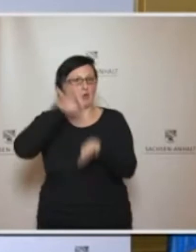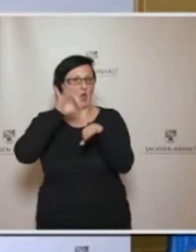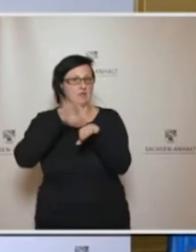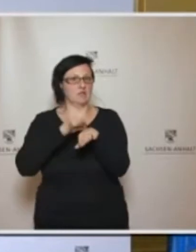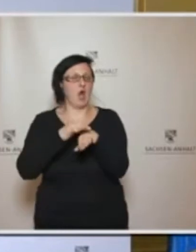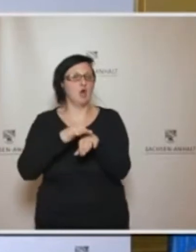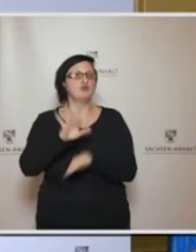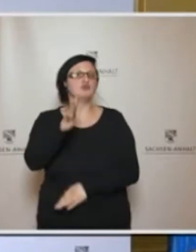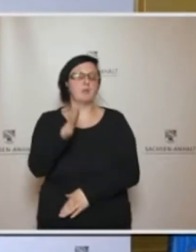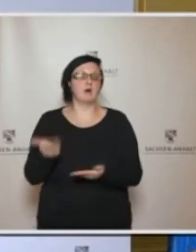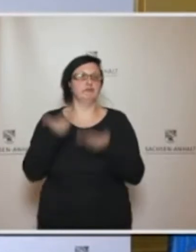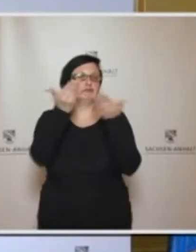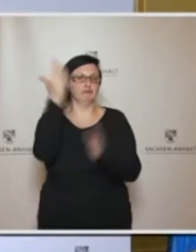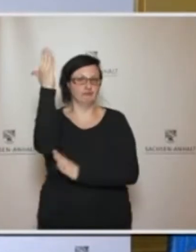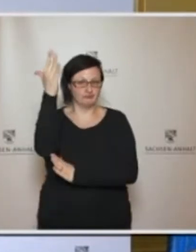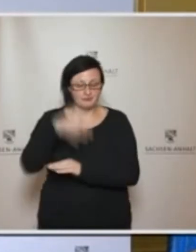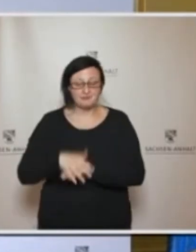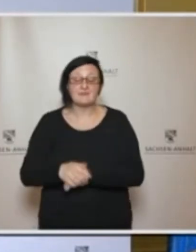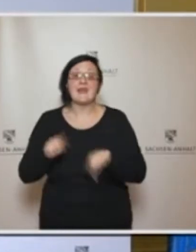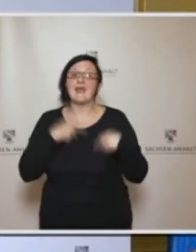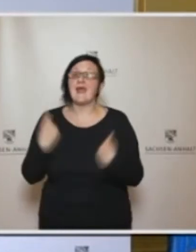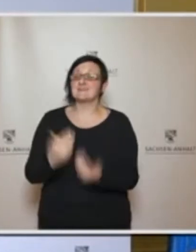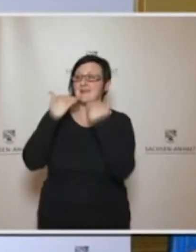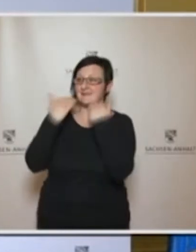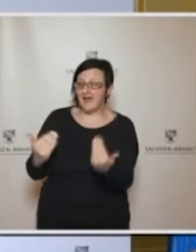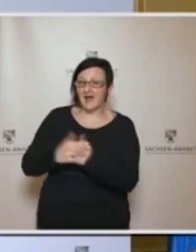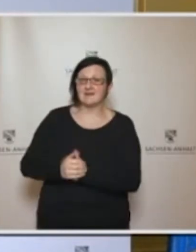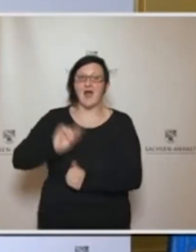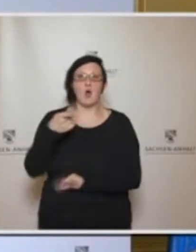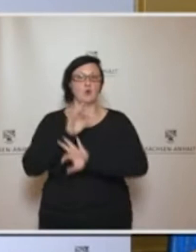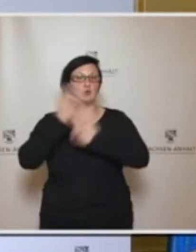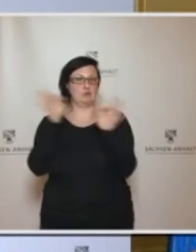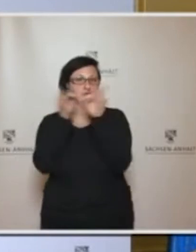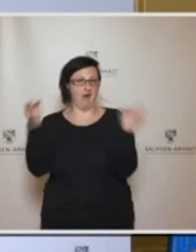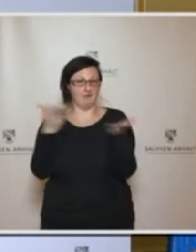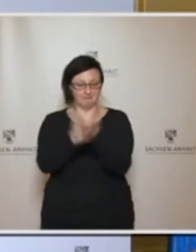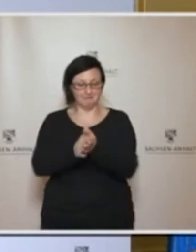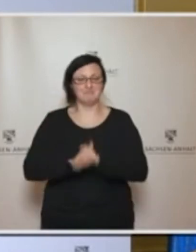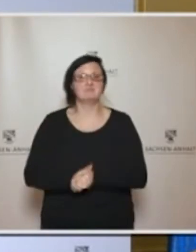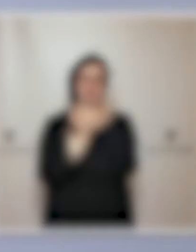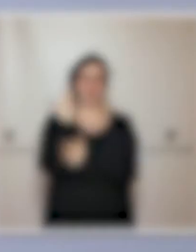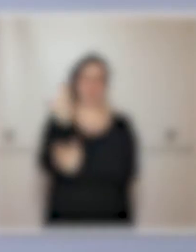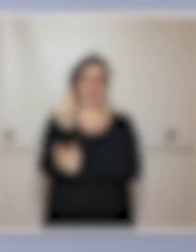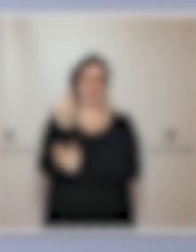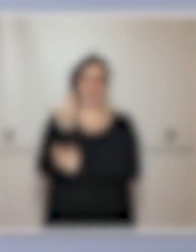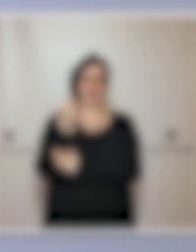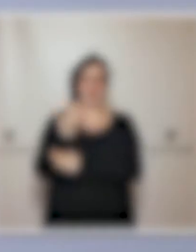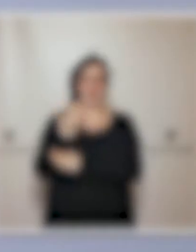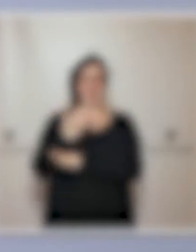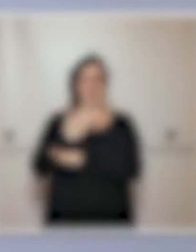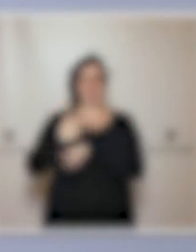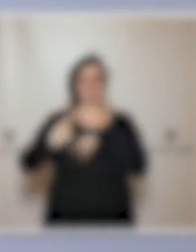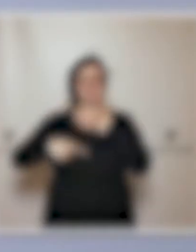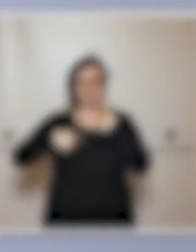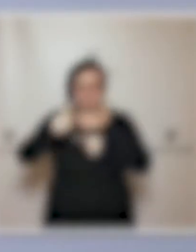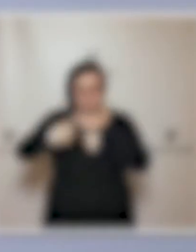die landesregierung von sachsen anhalt hat beschlossen den landesentwicklungsplan neu aufzustellen in zukunft will